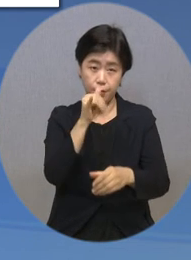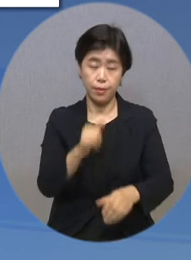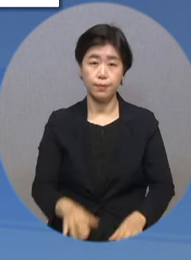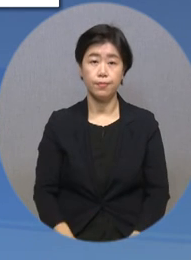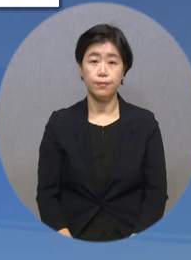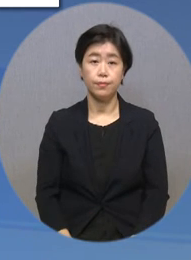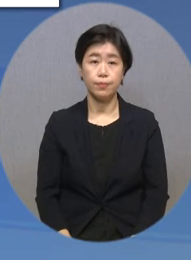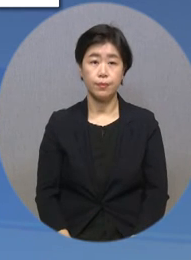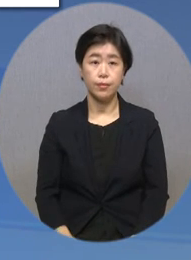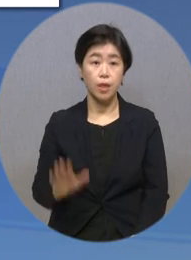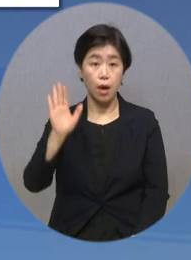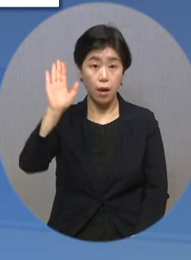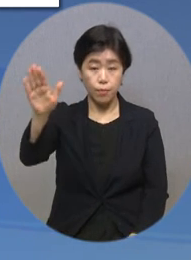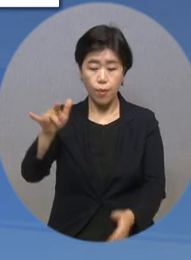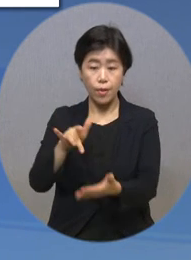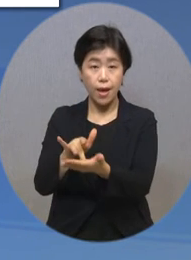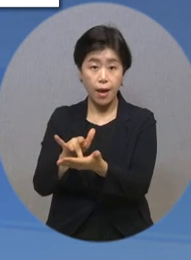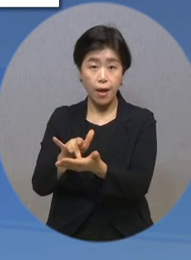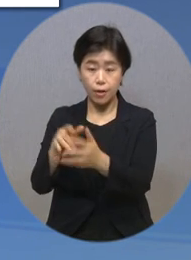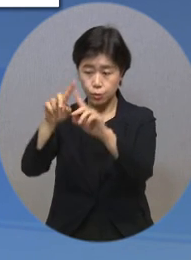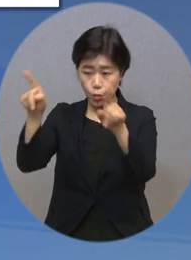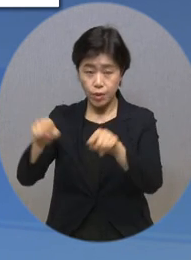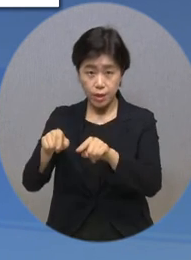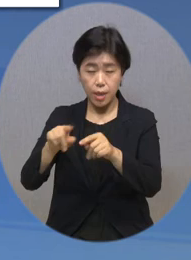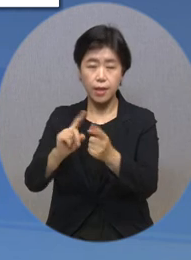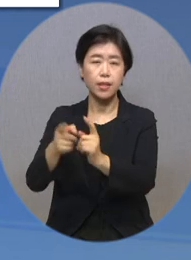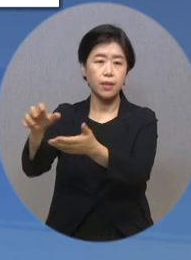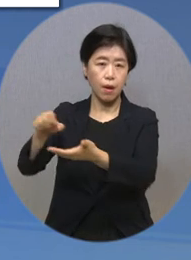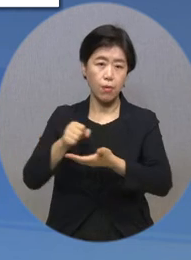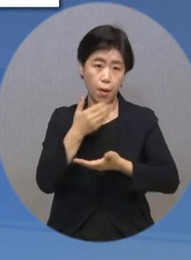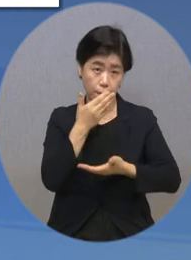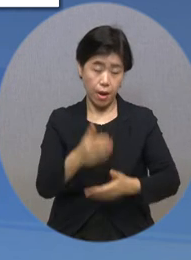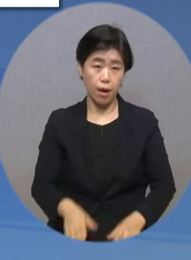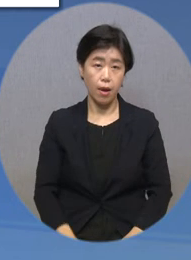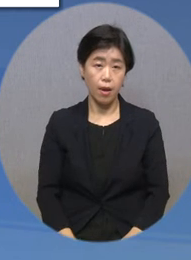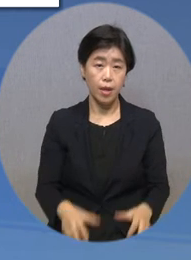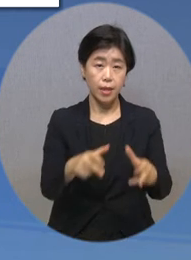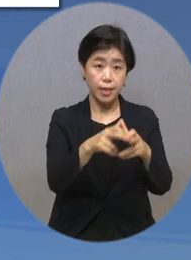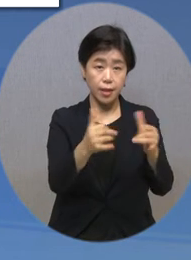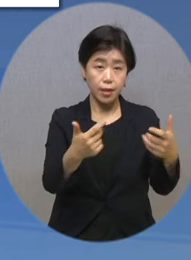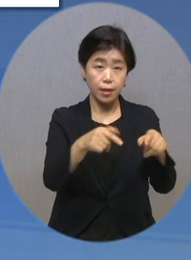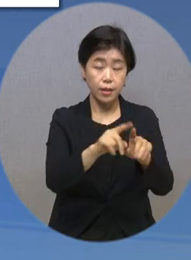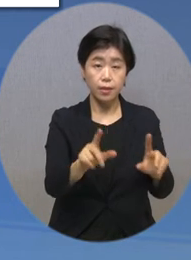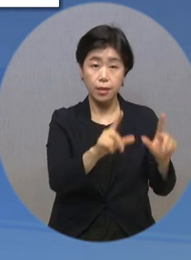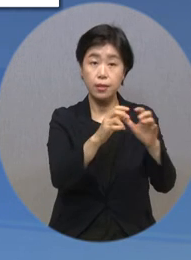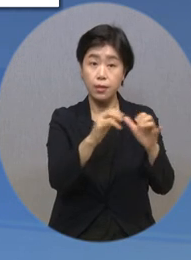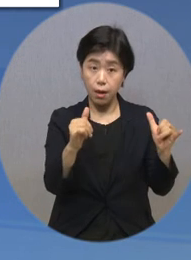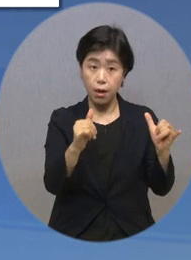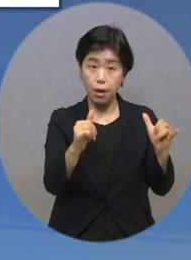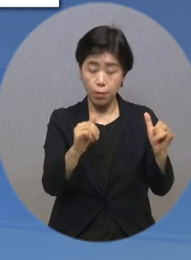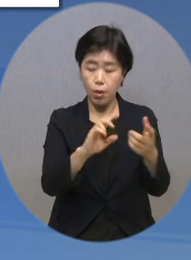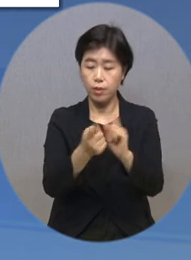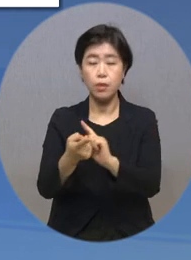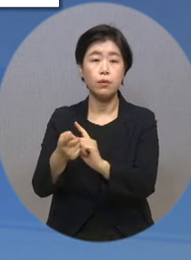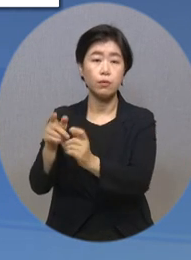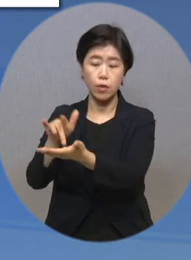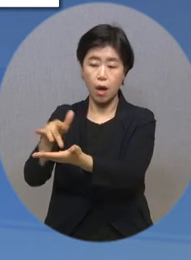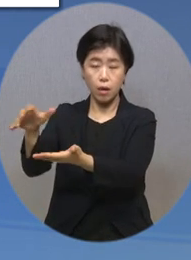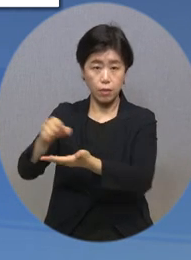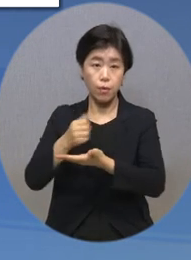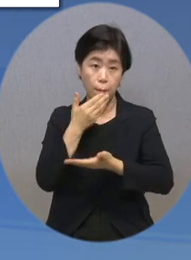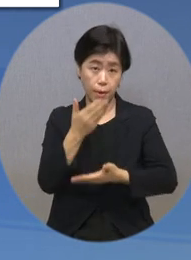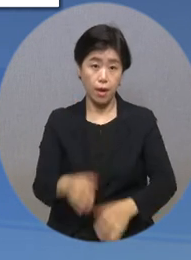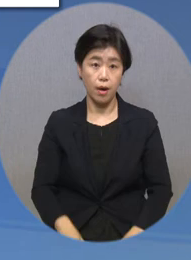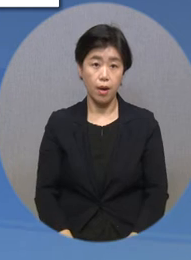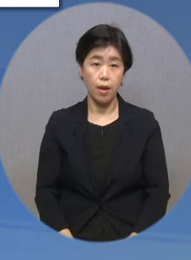앞으로 처방전 대리 수령자의 범위가 장애인 거주시설 근무자까지 확대됩니다. 지난달 26일 보건복지부는 이